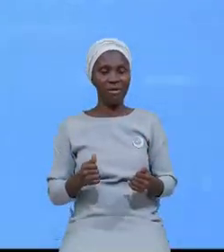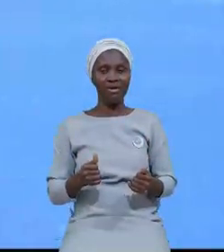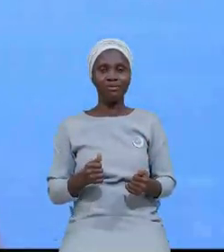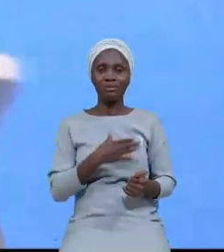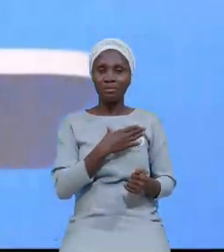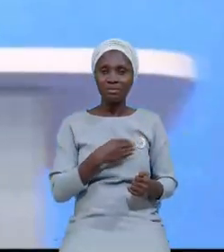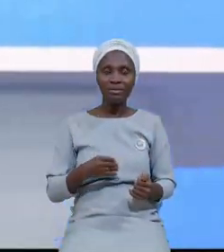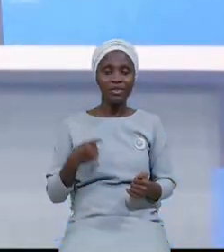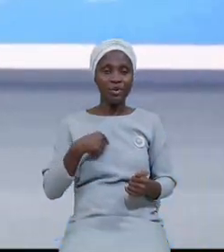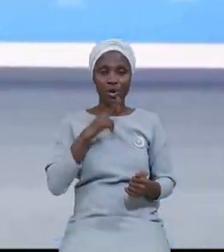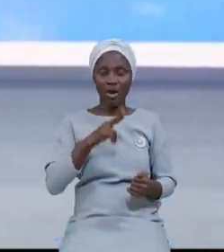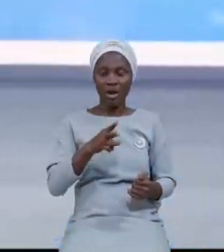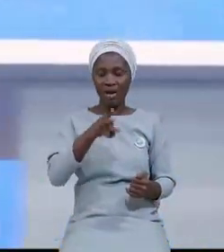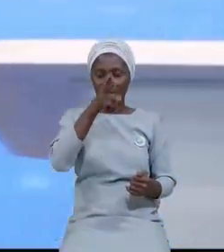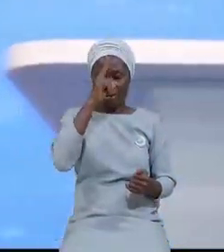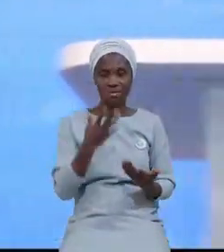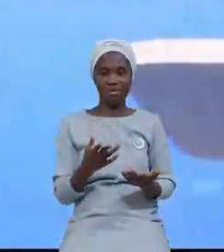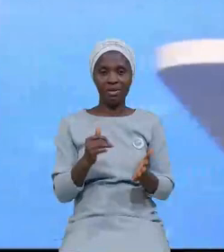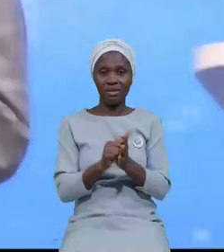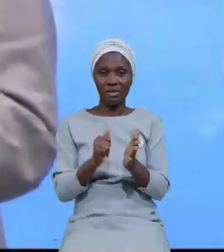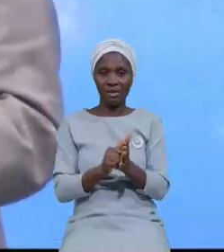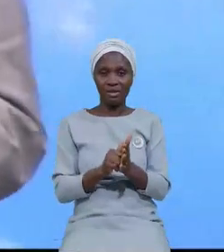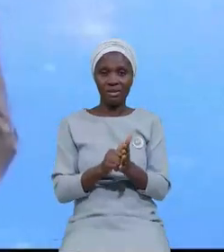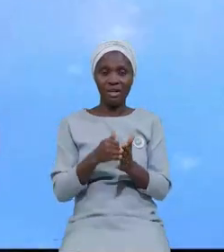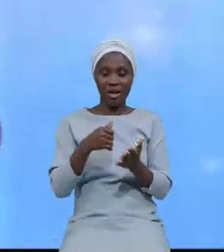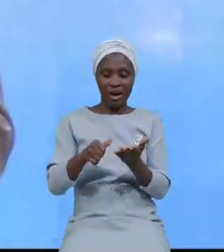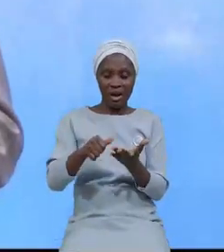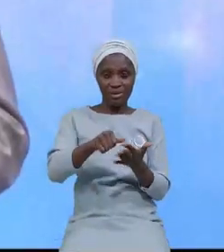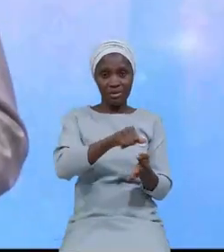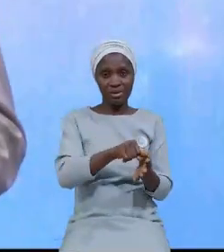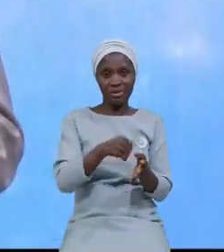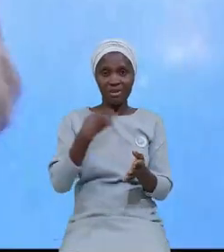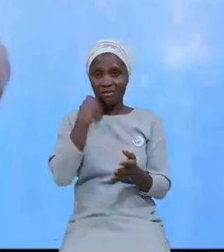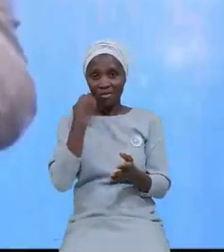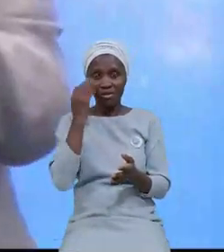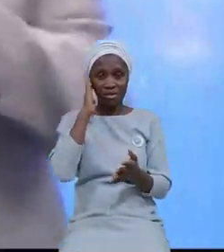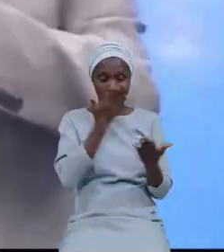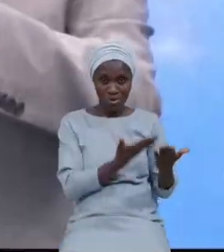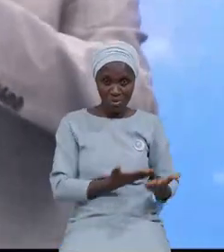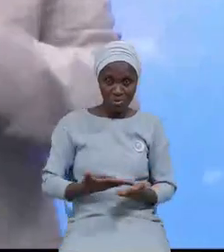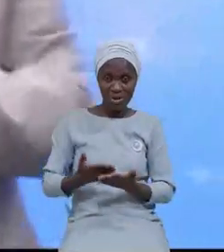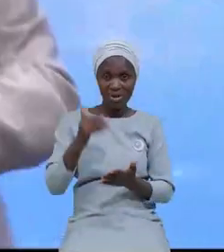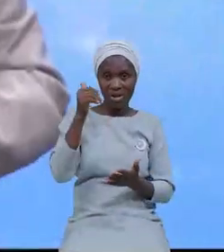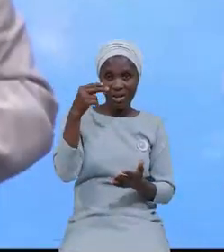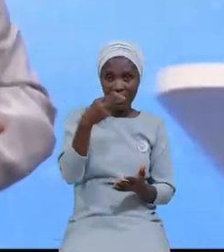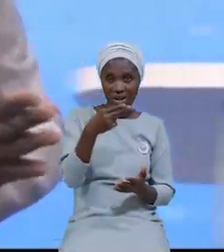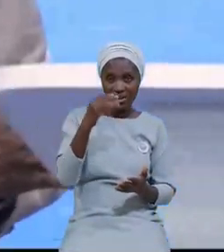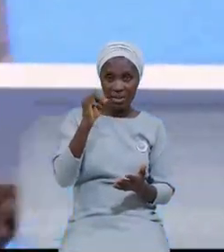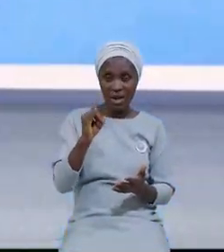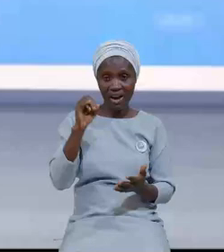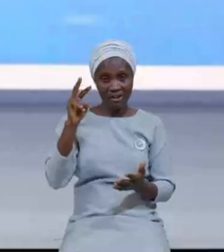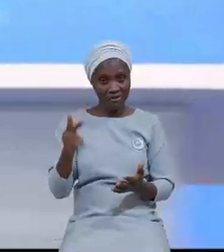étions ignorants que l'adultère la fornication vont causer le VI sida